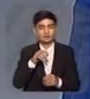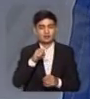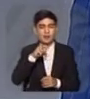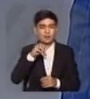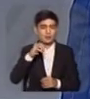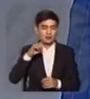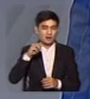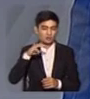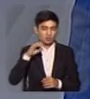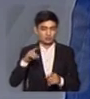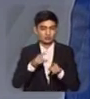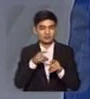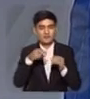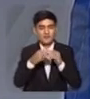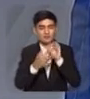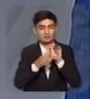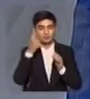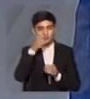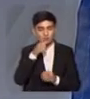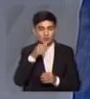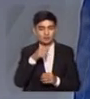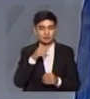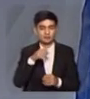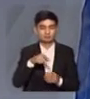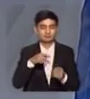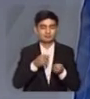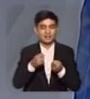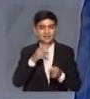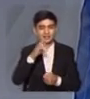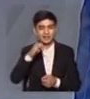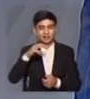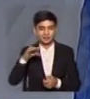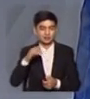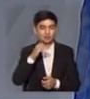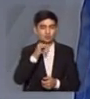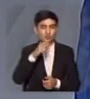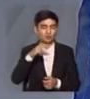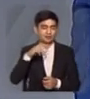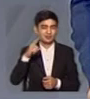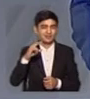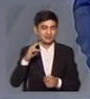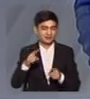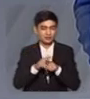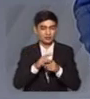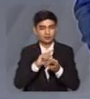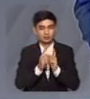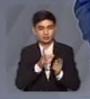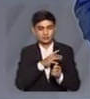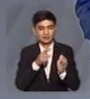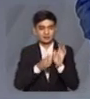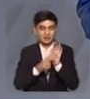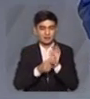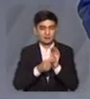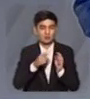В 2018 году оборот единого оператора «Сет-Жулдыз» превысил совокупный доход порядка 70